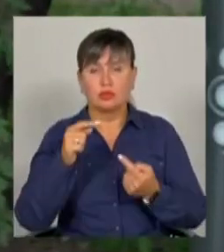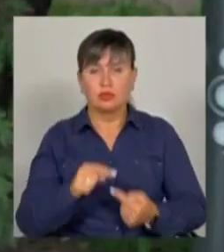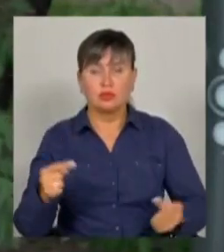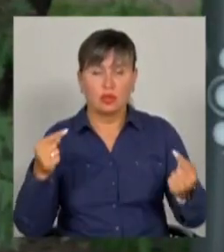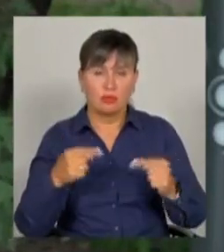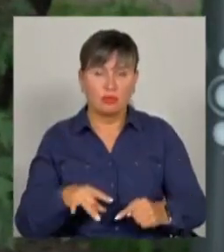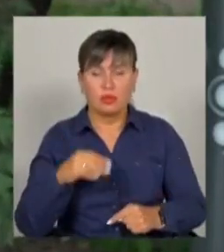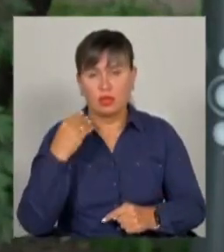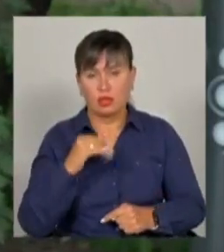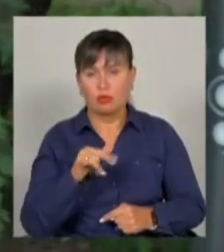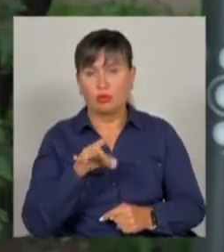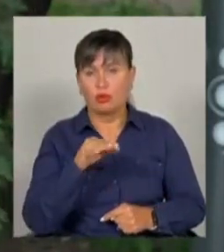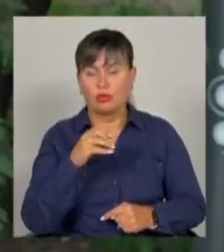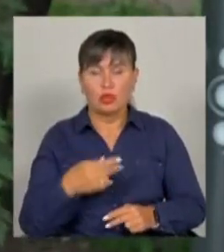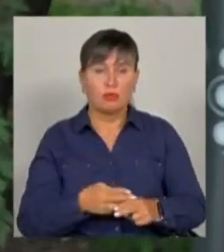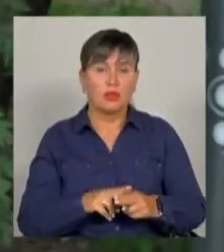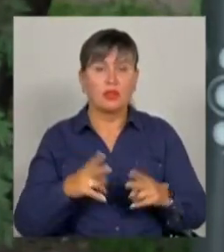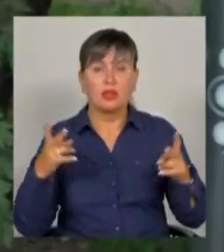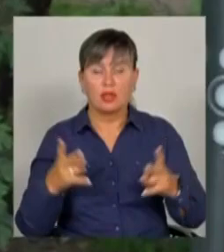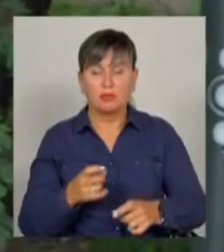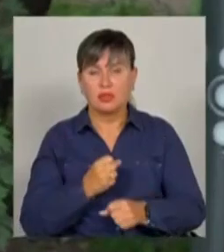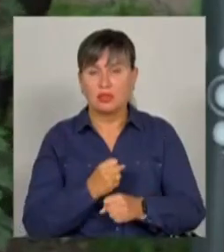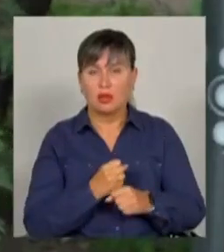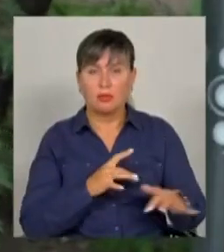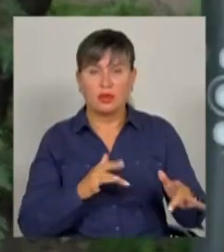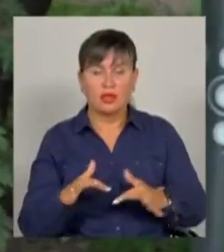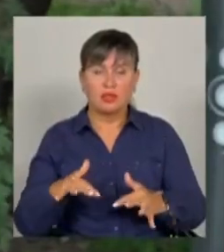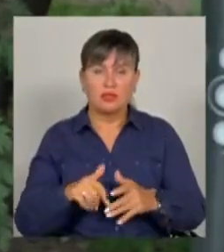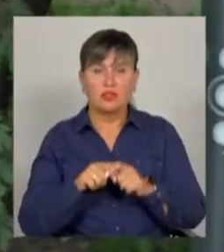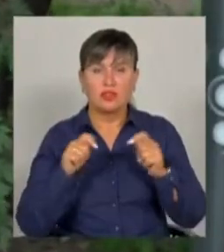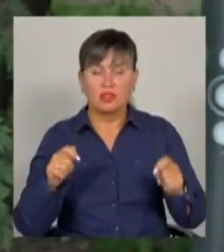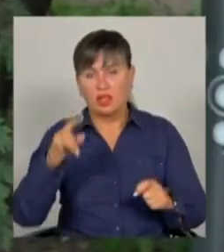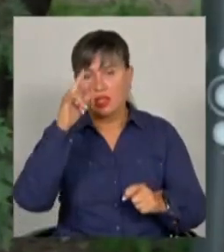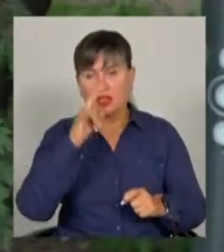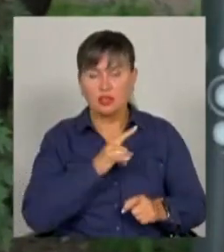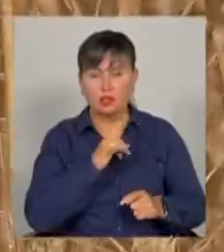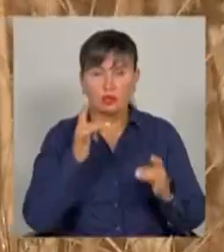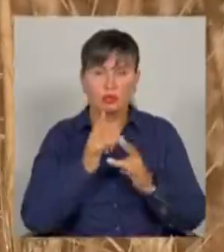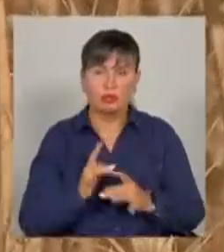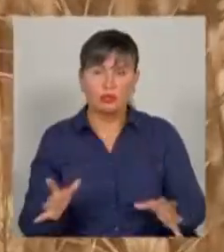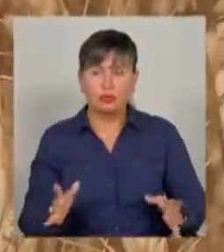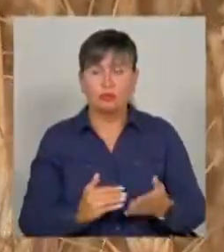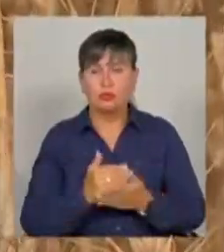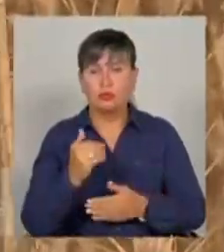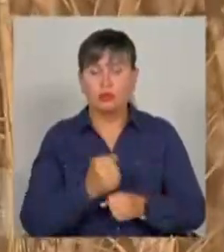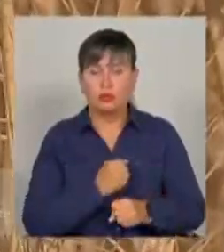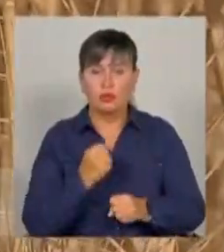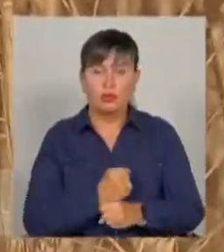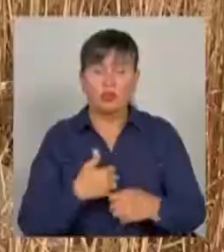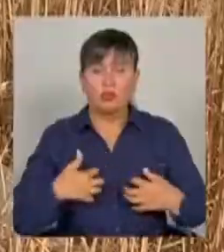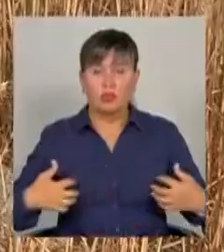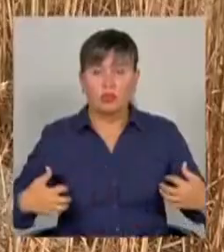объем и качество урожая. Поэтому необходимо наладить процесс выведения отечественных сортов культур. Высокая производительность